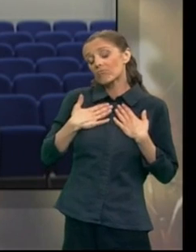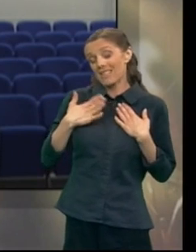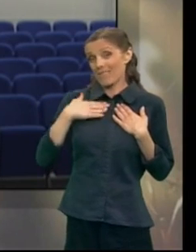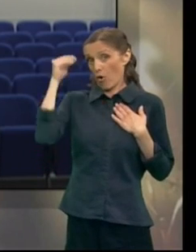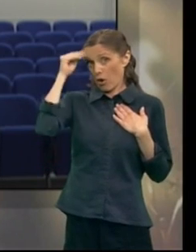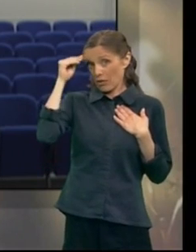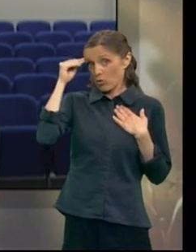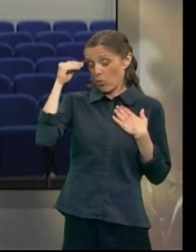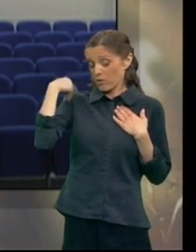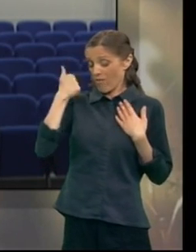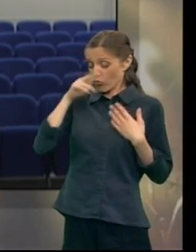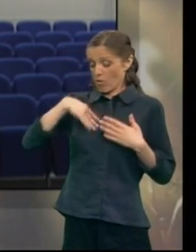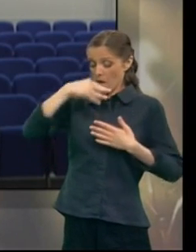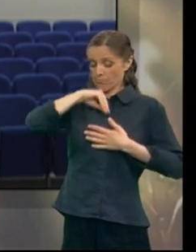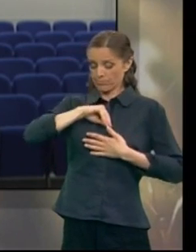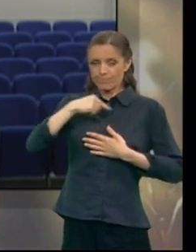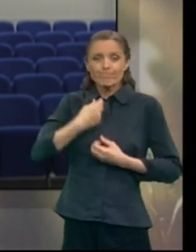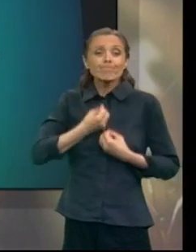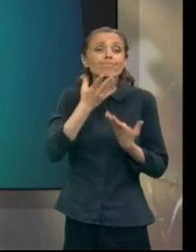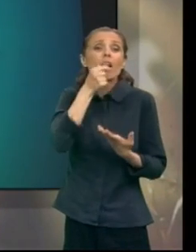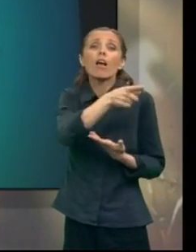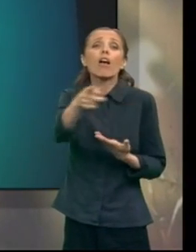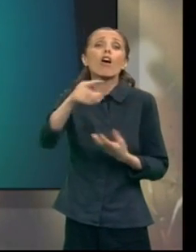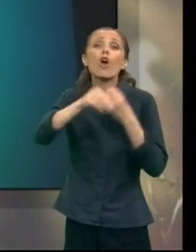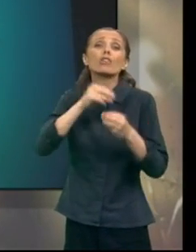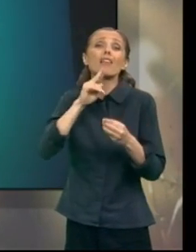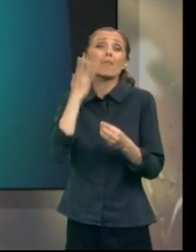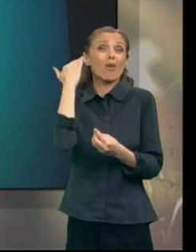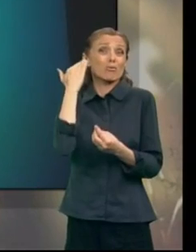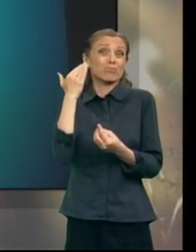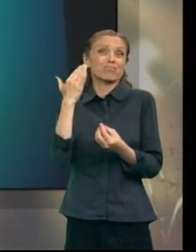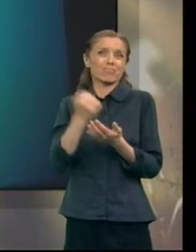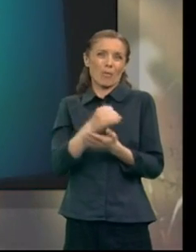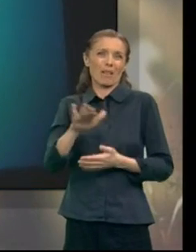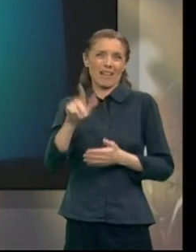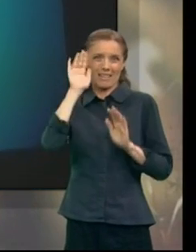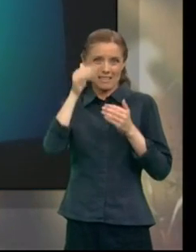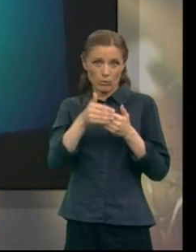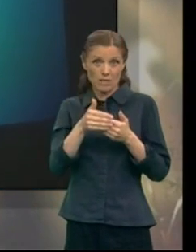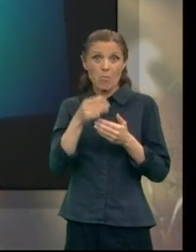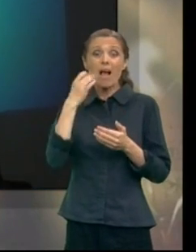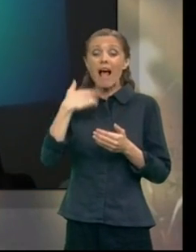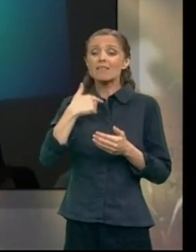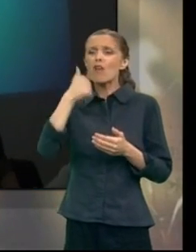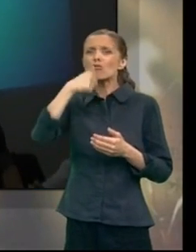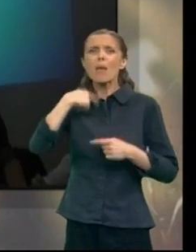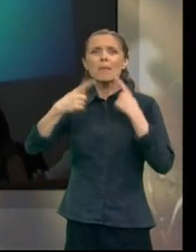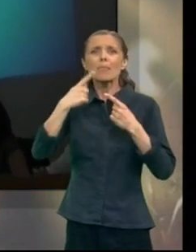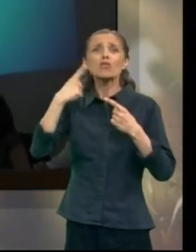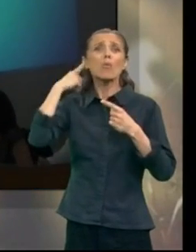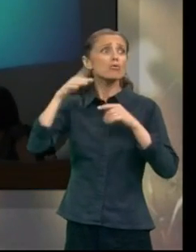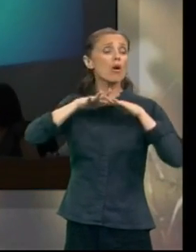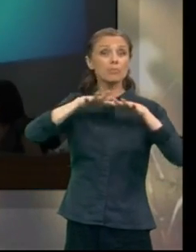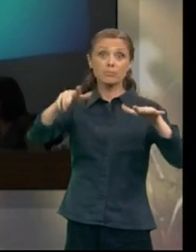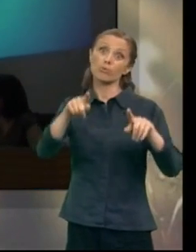iskustva preneti roditeljima koji tek ulaze u tu priču. Gde god se naš glas čuje, to je super, a ovako